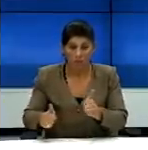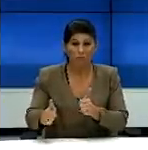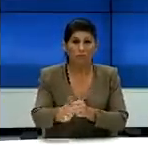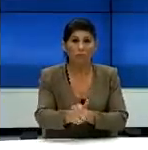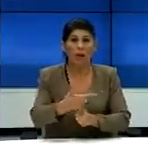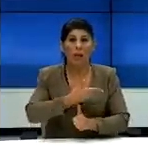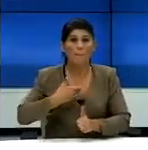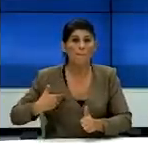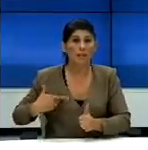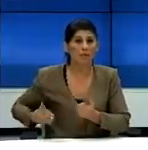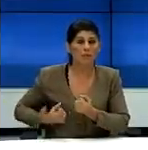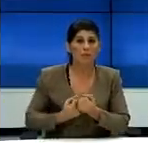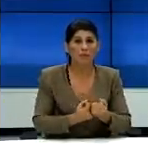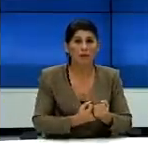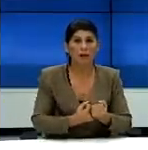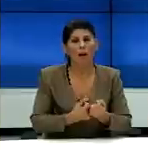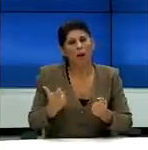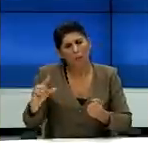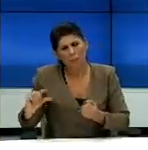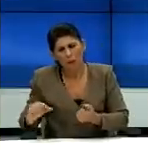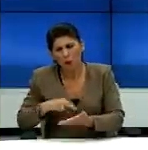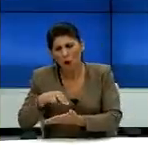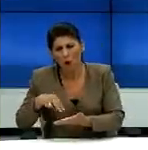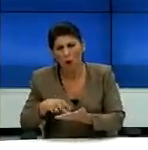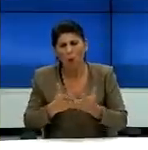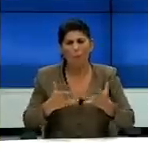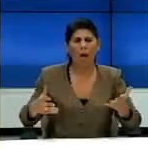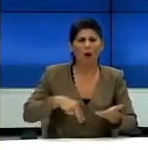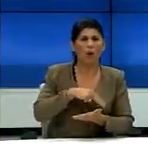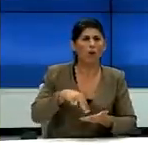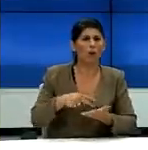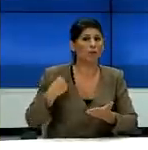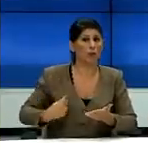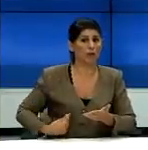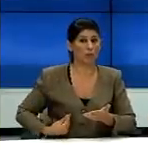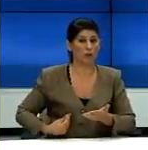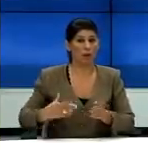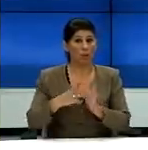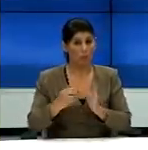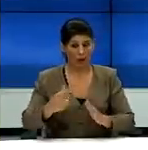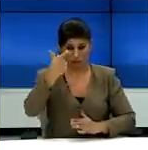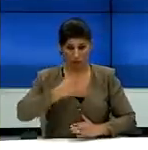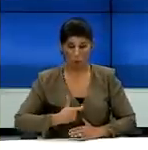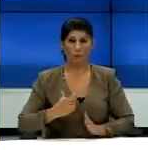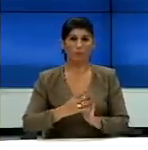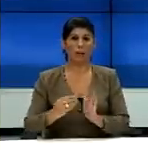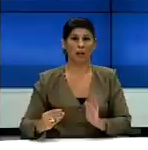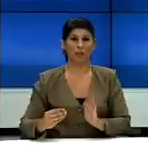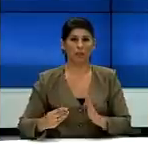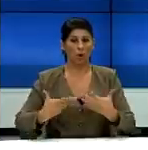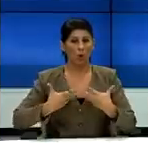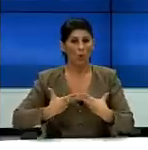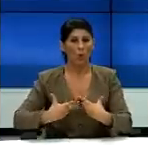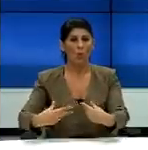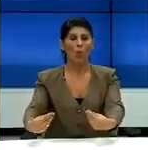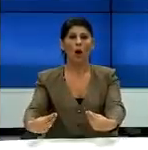εμείς να συμβάλλουμε από τον μικρό ή μεγάλο ρόλο που διαθέτουμε από το δημόσιο βήμα, από το παράδειγμα το δικό μας, να πείσουμε τους